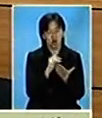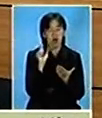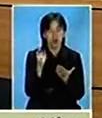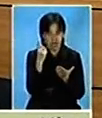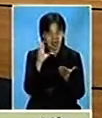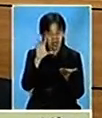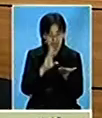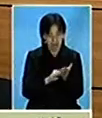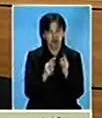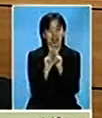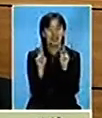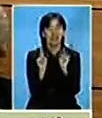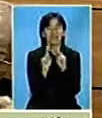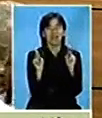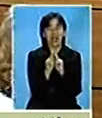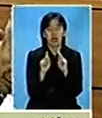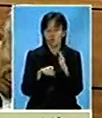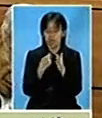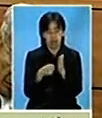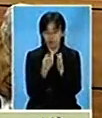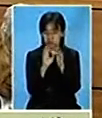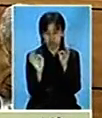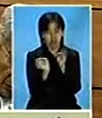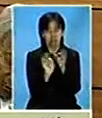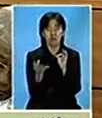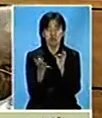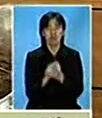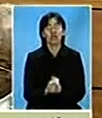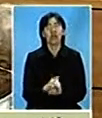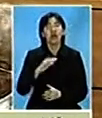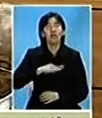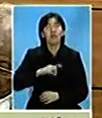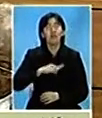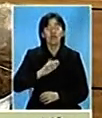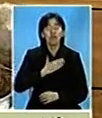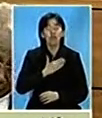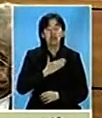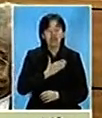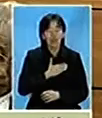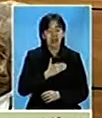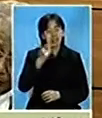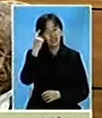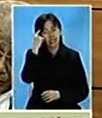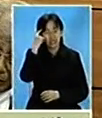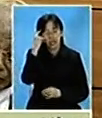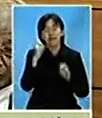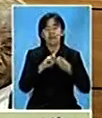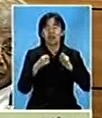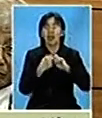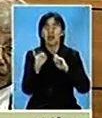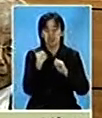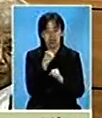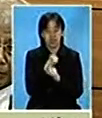นกรรมาธิการซึ่งมันไม่อยู่ในหลักการและเหตุผลจริงๆนะครับผมคิดว่าเรื่องนี้ถ้าทำขึ้นมาเนี่ยมันก็จะมีลักษณะประเภทนี้ทำ